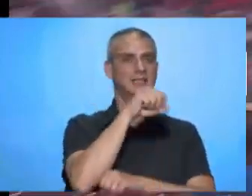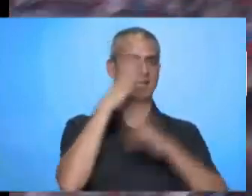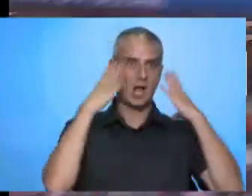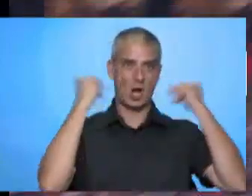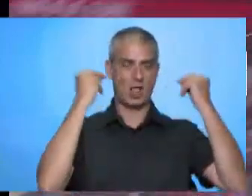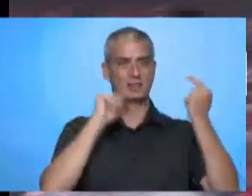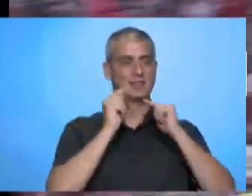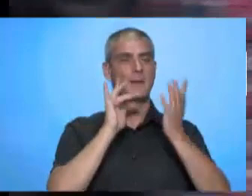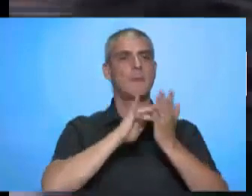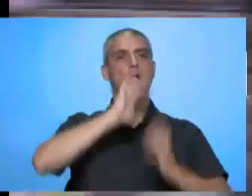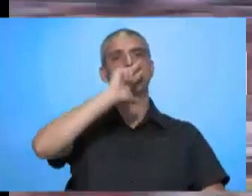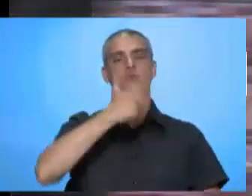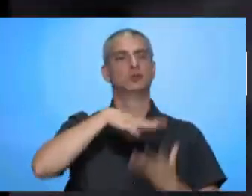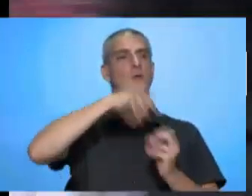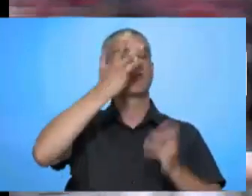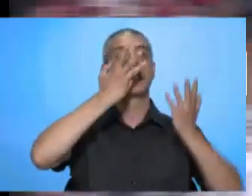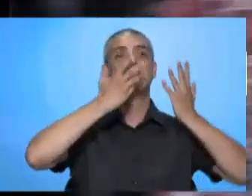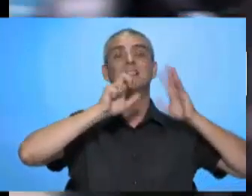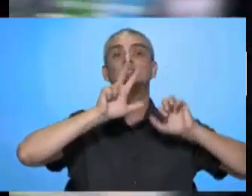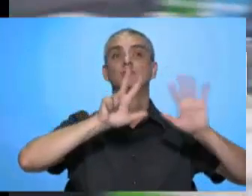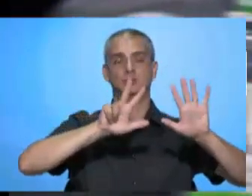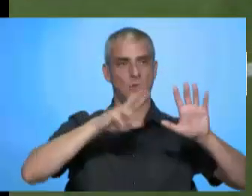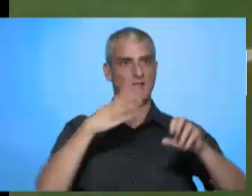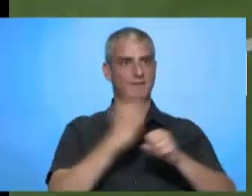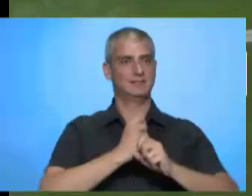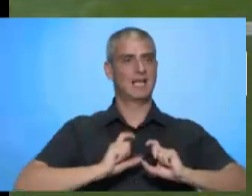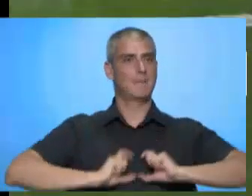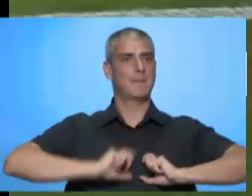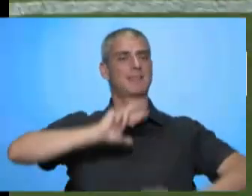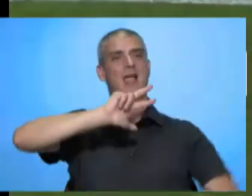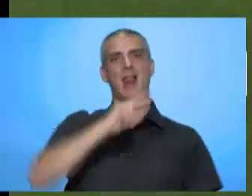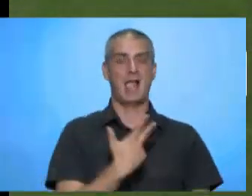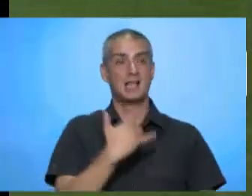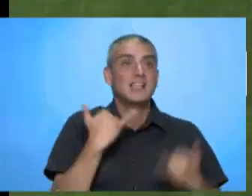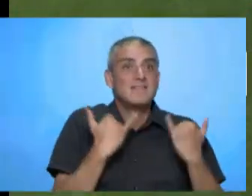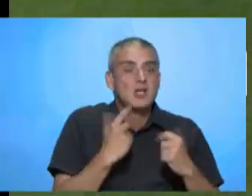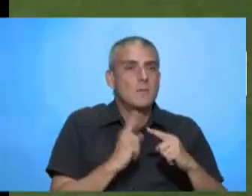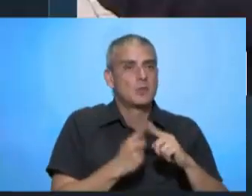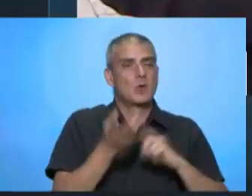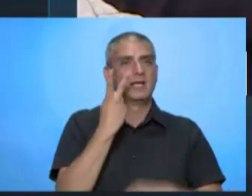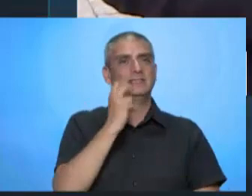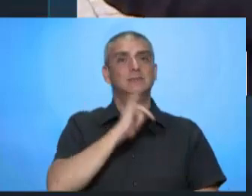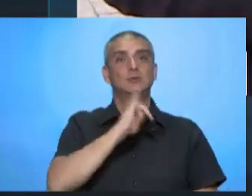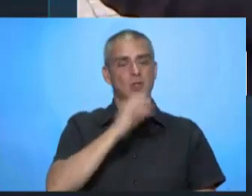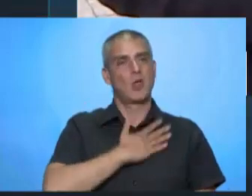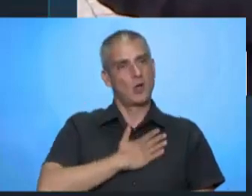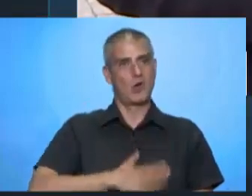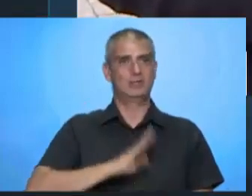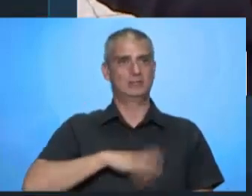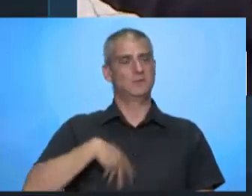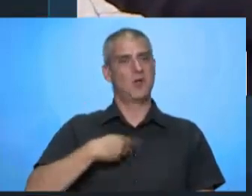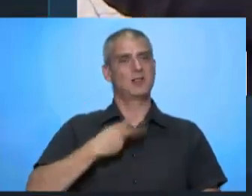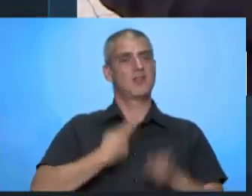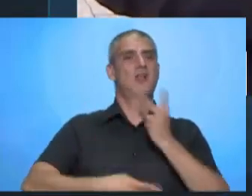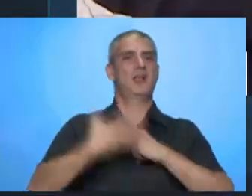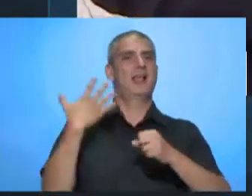בקרב על המקום השלישי במונדיאל 98, וזכתה במגליית הארד, והיום, בדיוק 20 שנה אחרי, רוצים בקרואטיה לשחזר